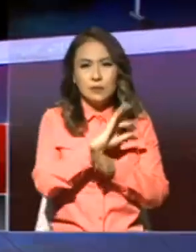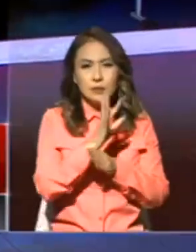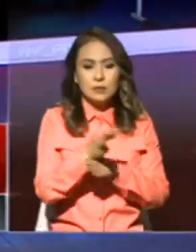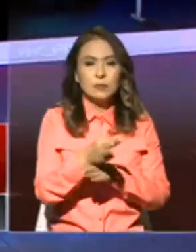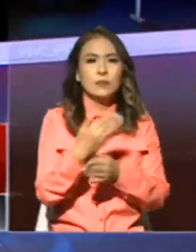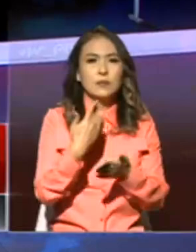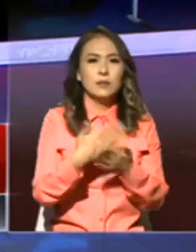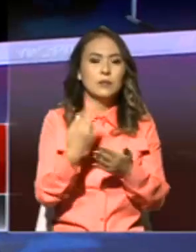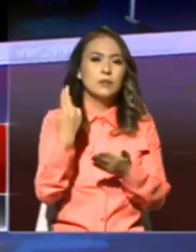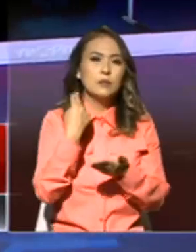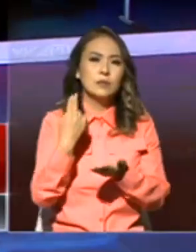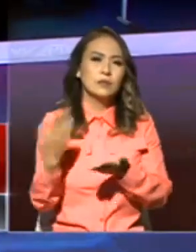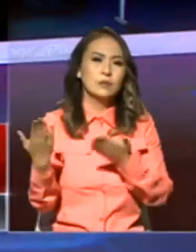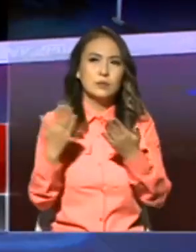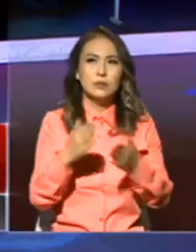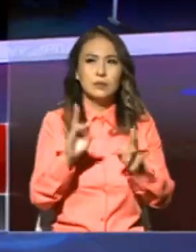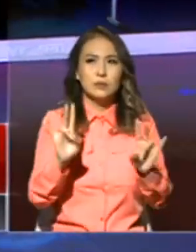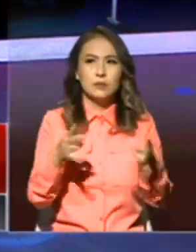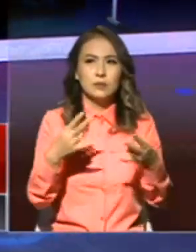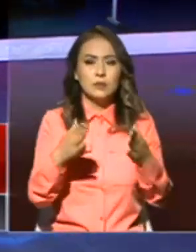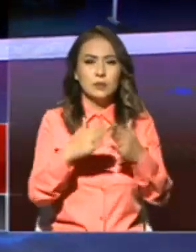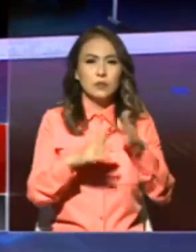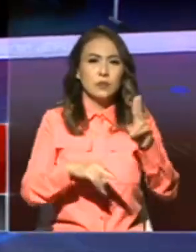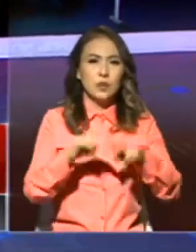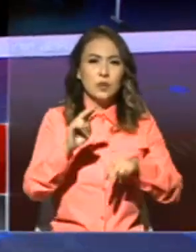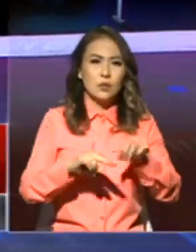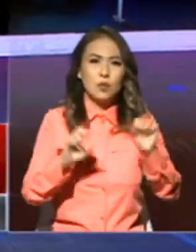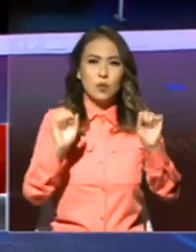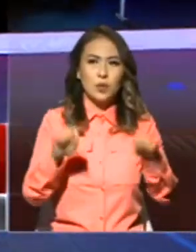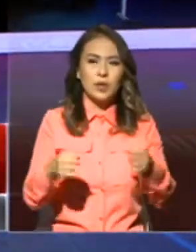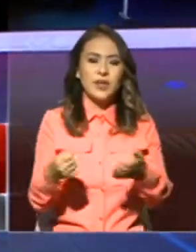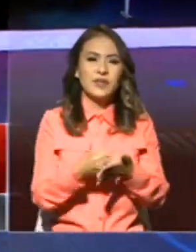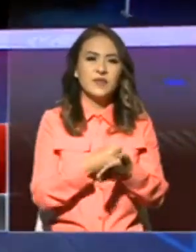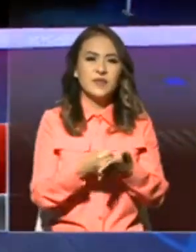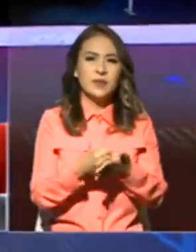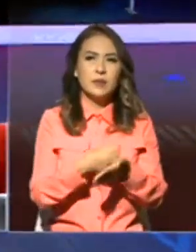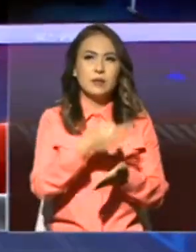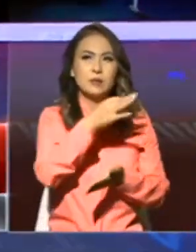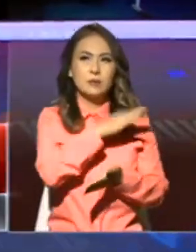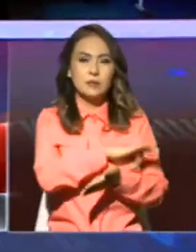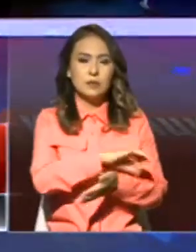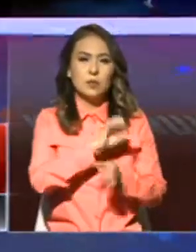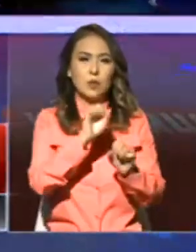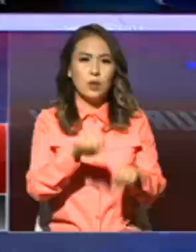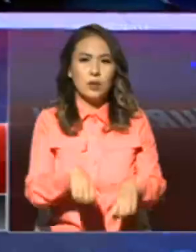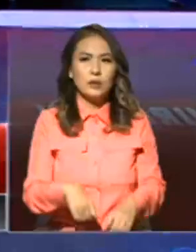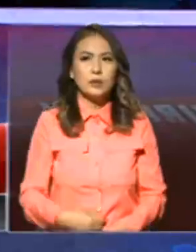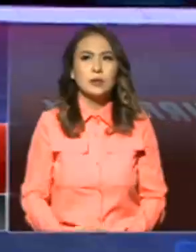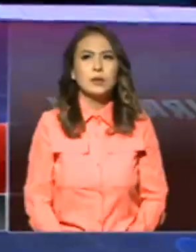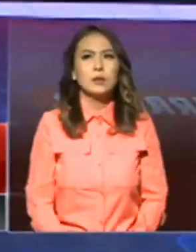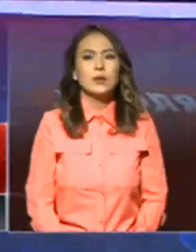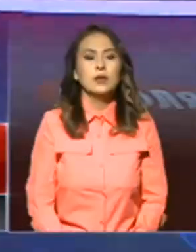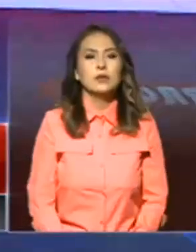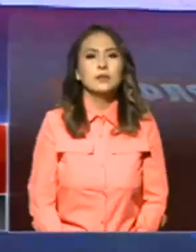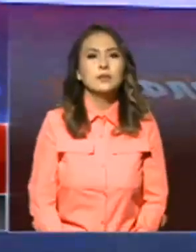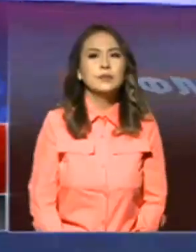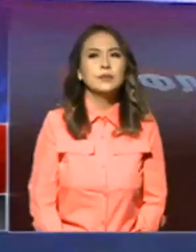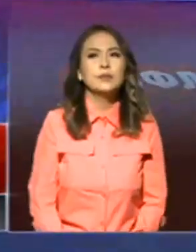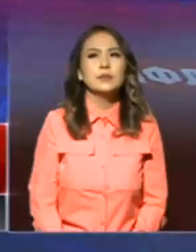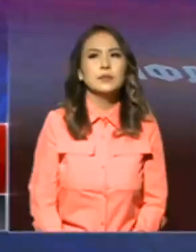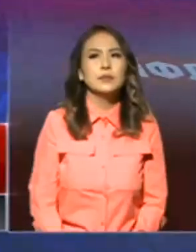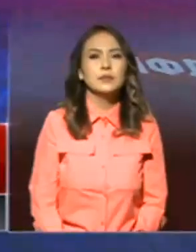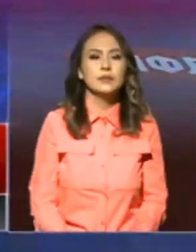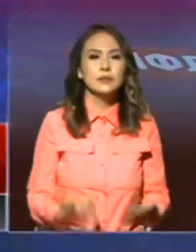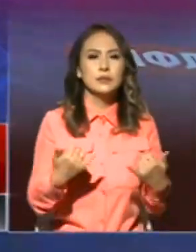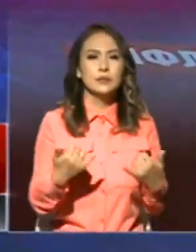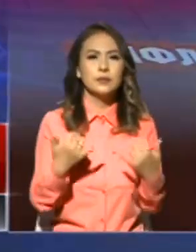бір қарыз тартпай-ақ, соның ақшасы пайдаланып үйді салуға болады. Инвестор бола алады. Иә, дұрыс инструмент, дұрыс инструмент. Бірақ дұрыс инструмент болғанда жаңағыдай бүгінгі